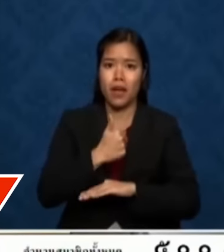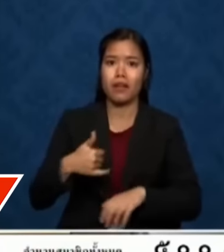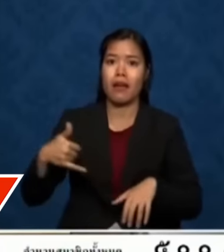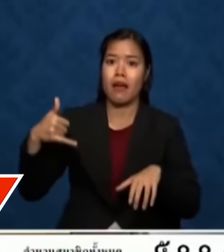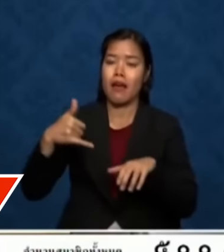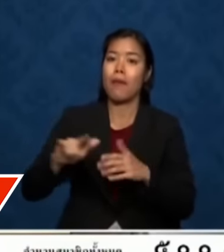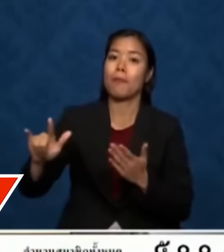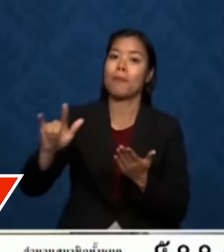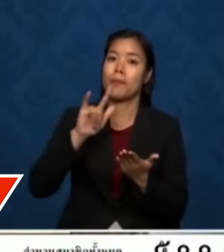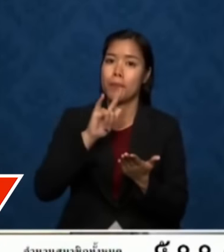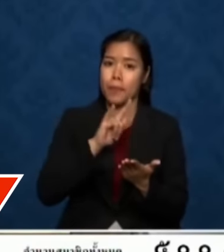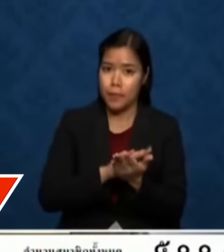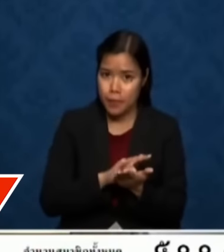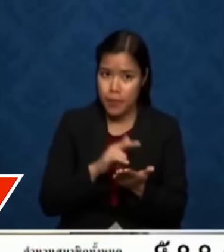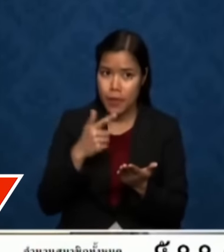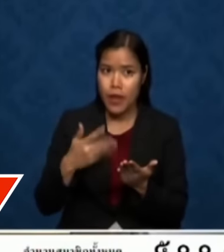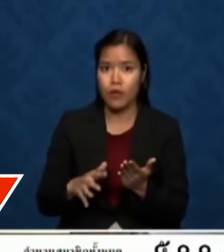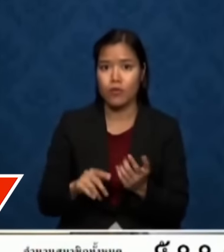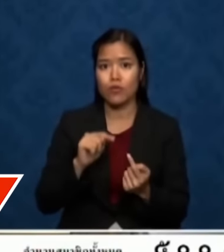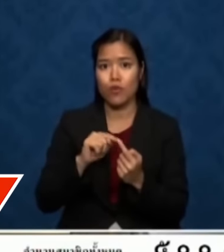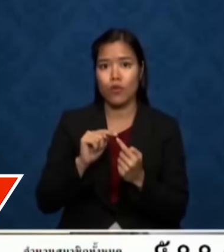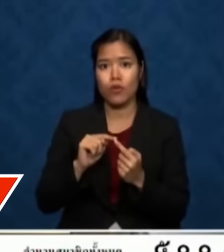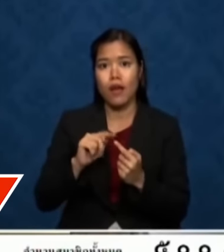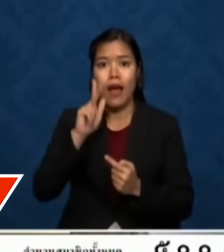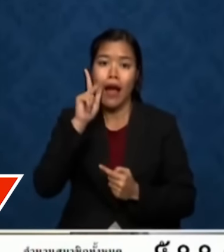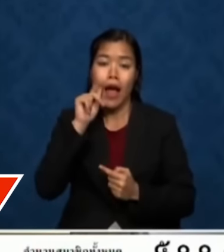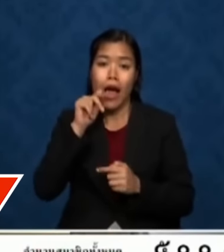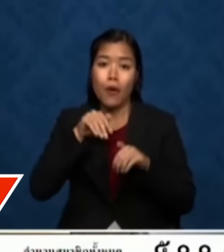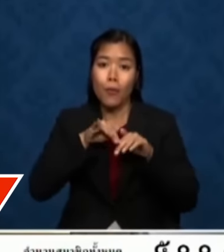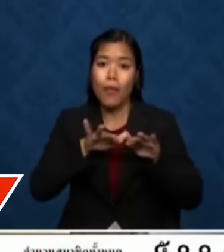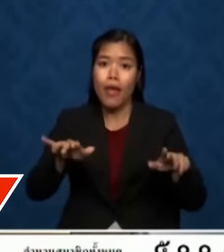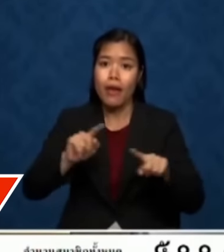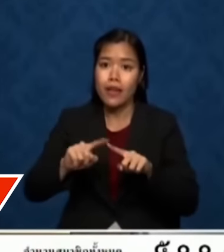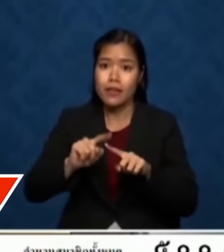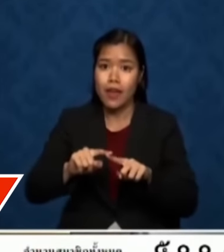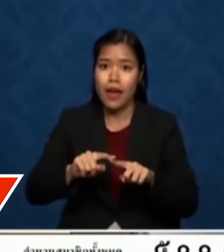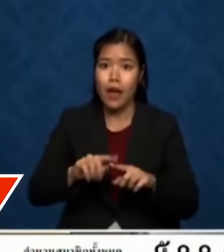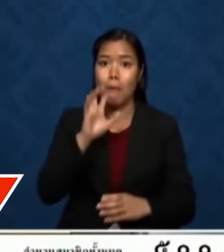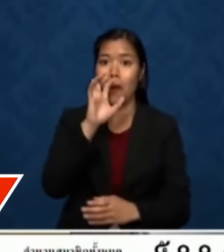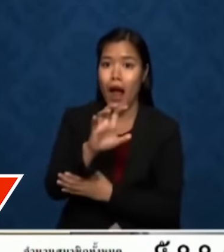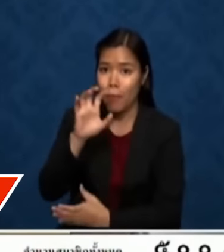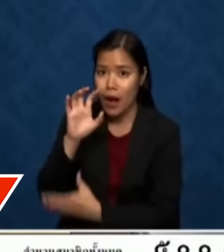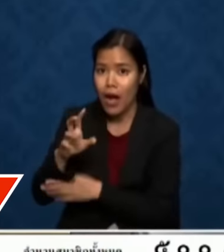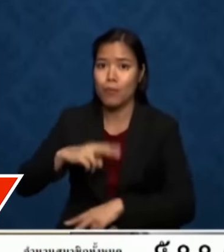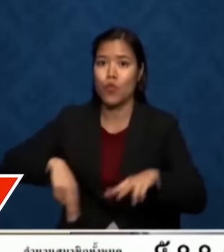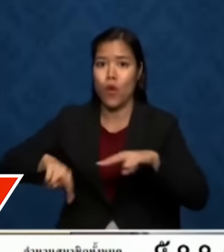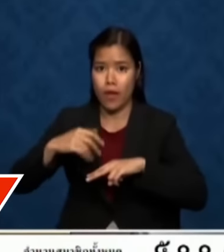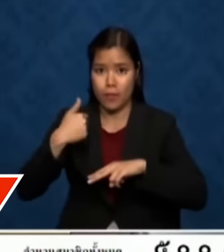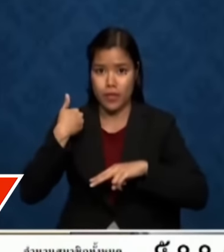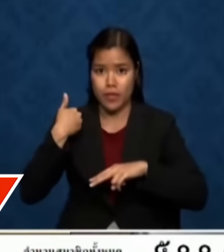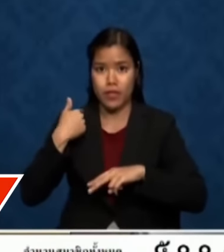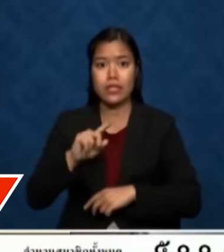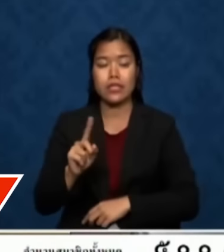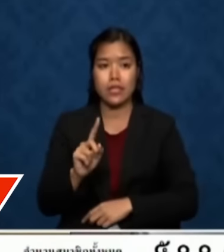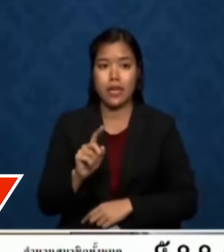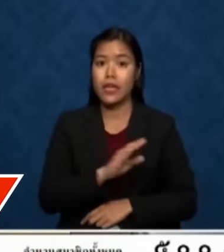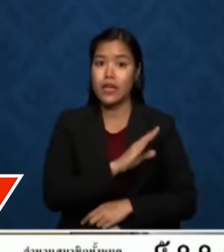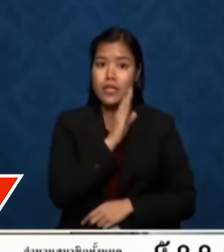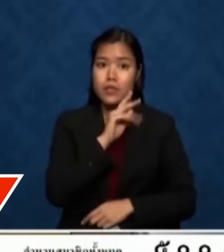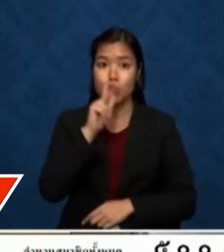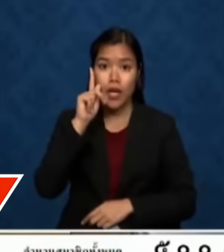สัญญาณการแทรกแซงสื่อมวลชนแบบเดิมก็กลับมาค่ะกลับมายังไงคะเมื่อไรก็ตามที่มีการนำเสน